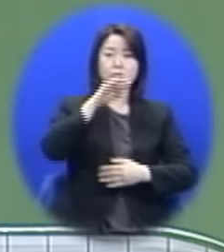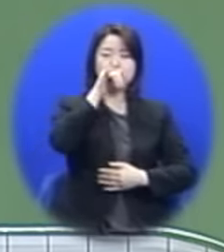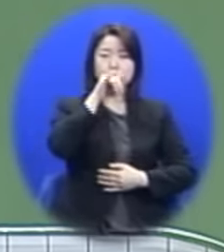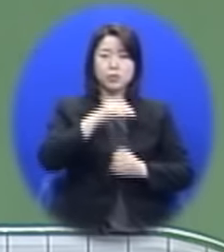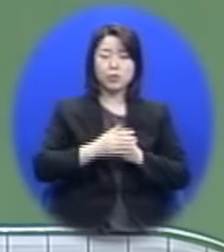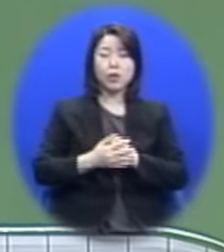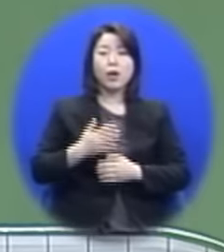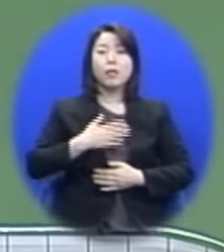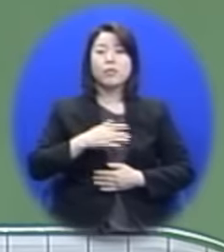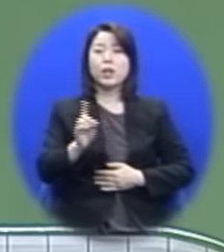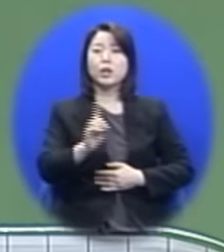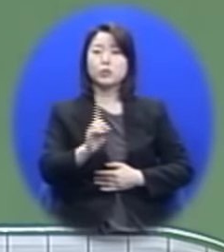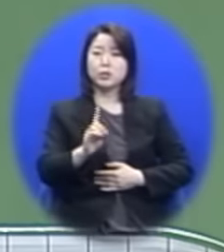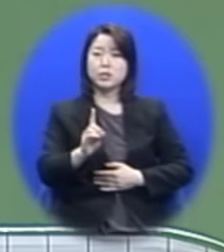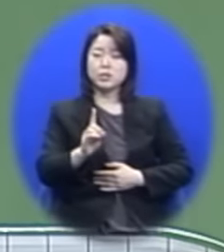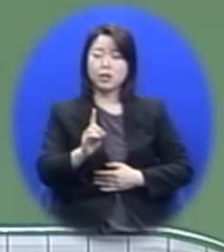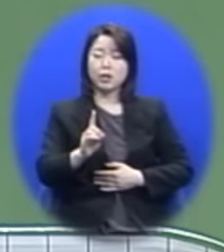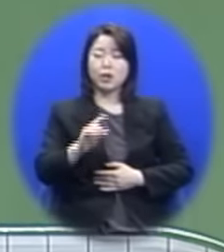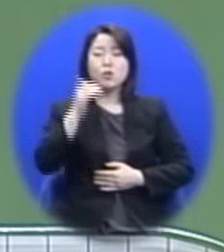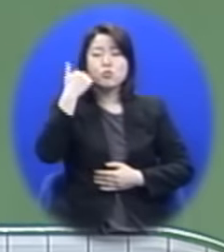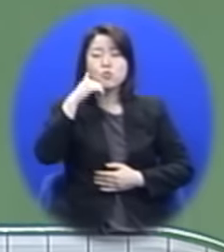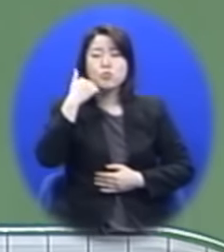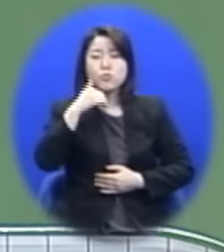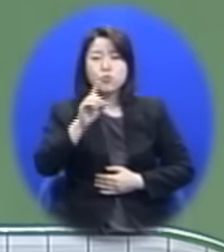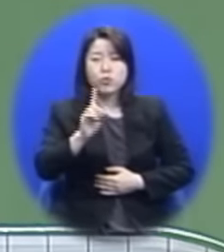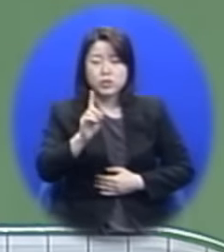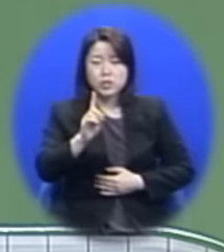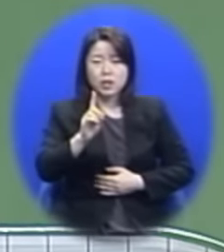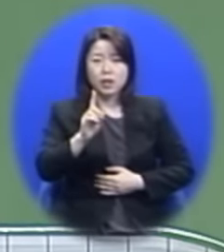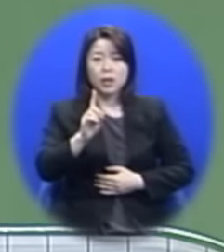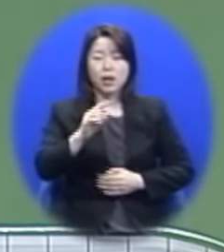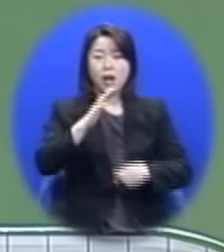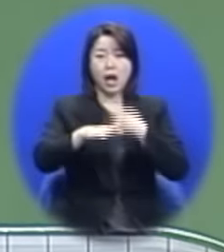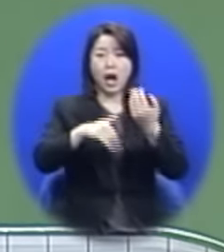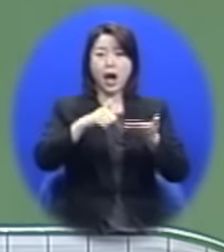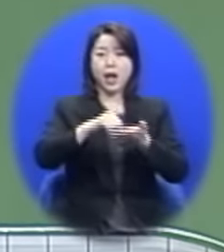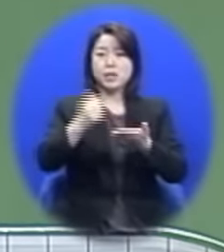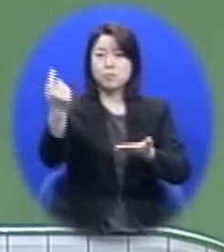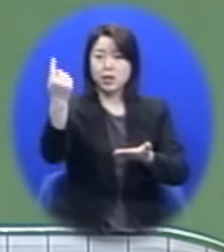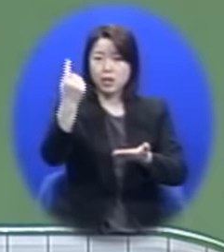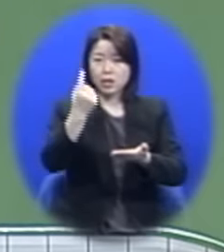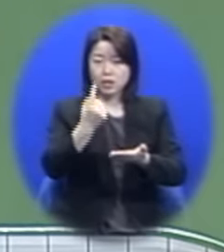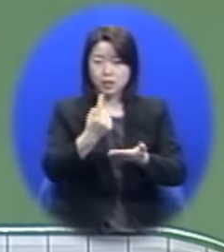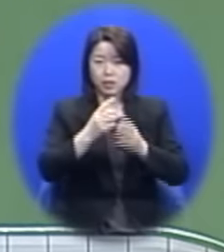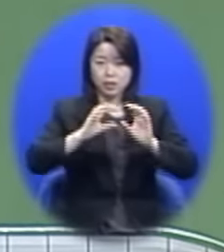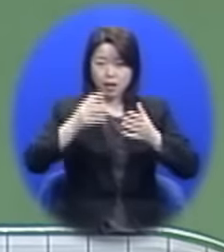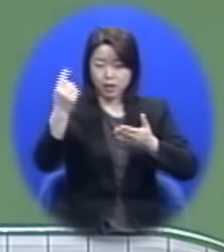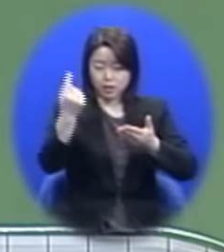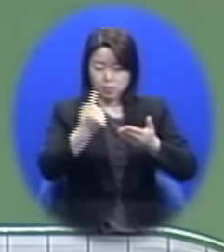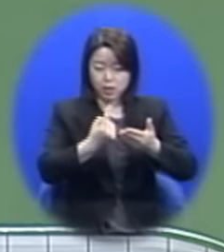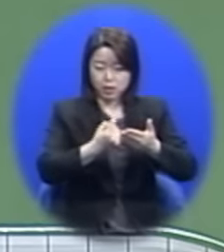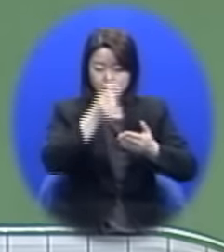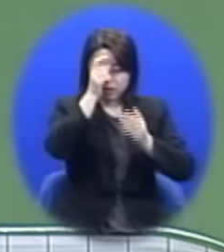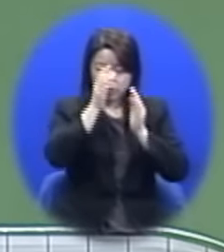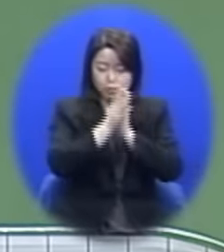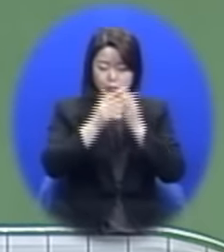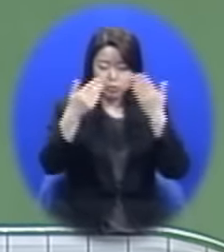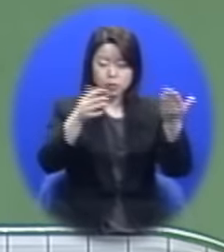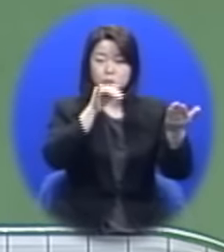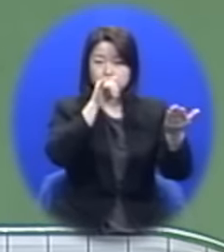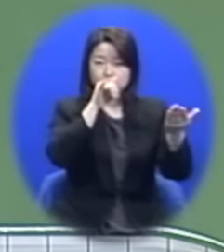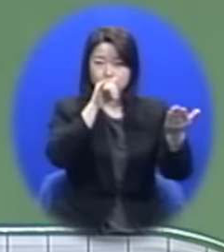내가 도대체 무엇이기에 하나님의 나라가 임하기를 기도하고 있는가?